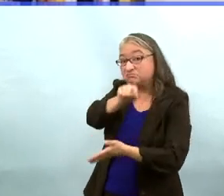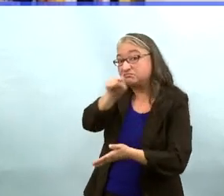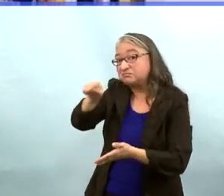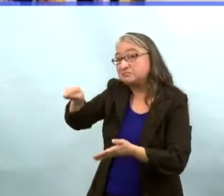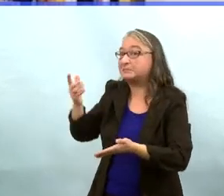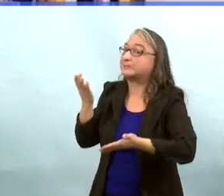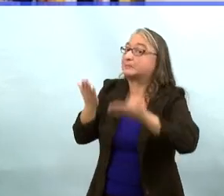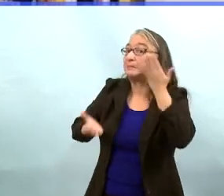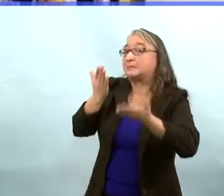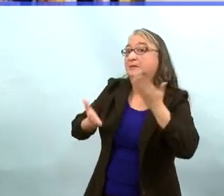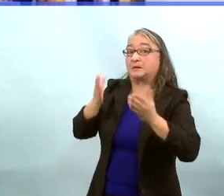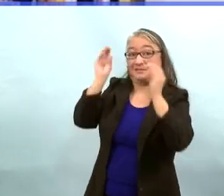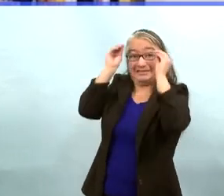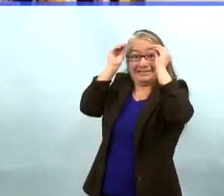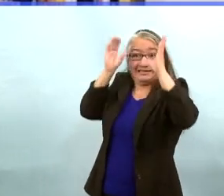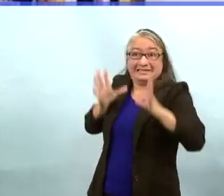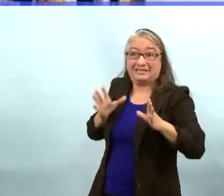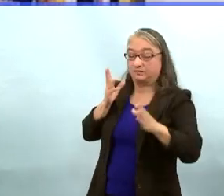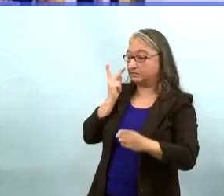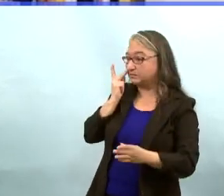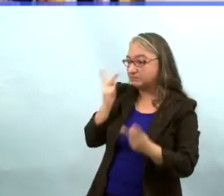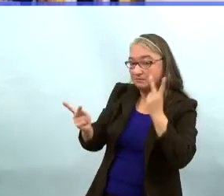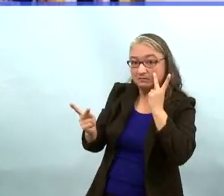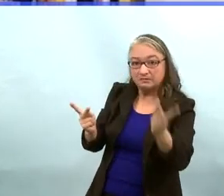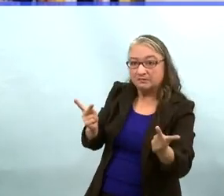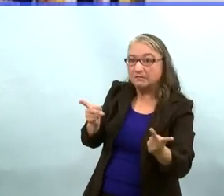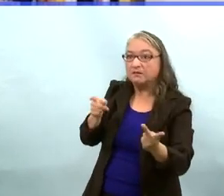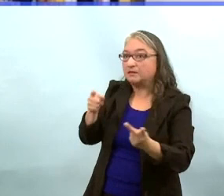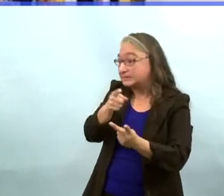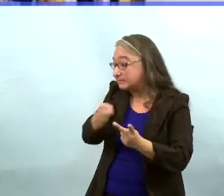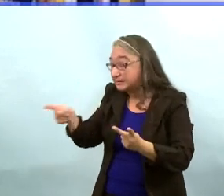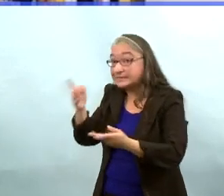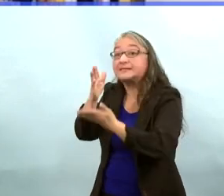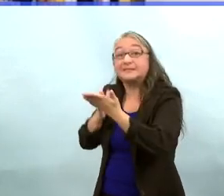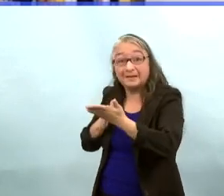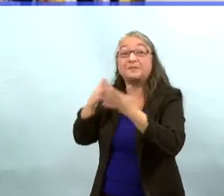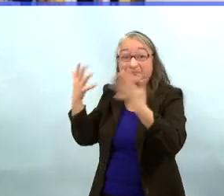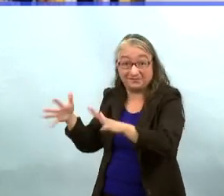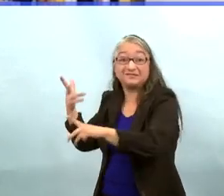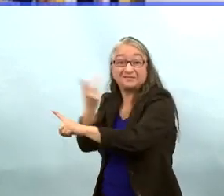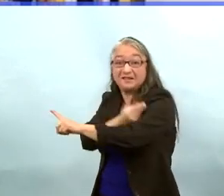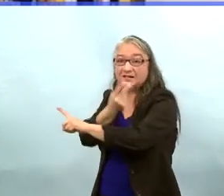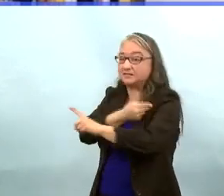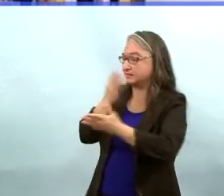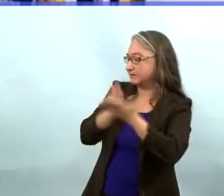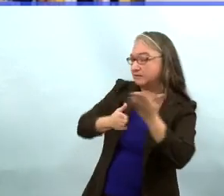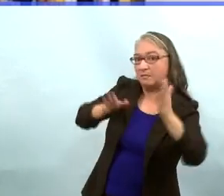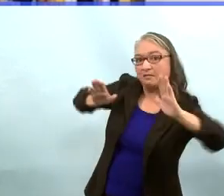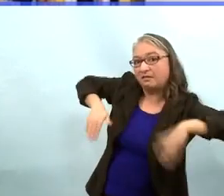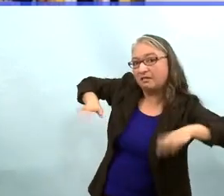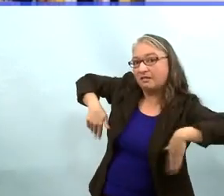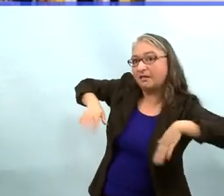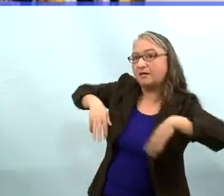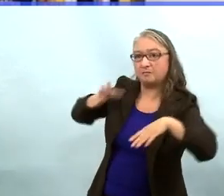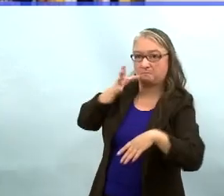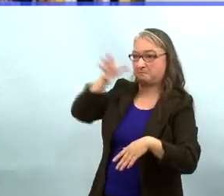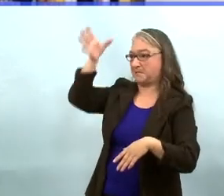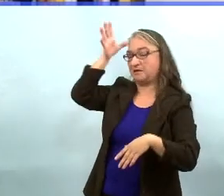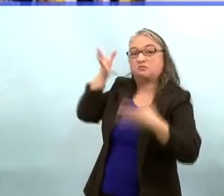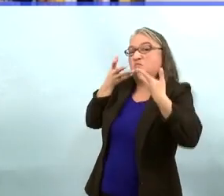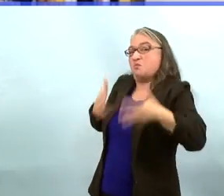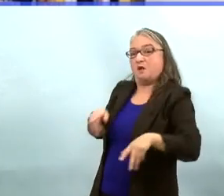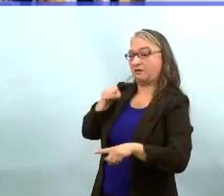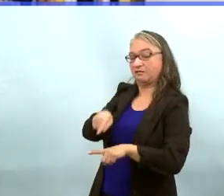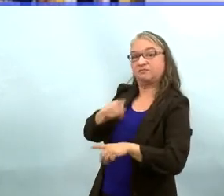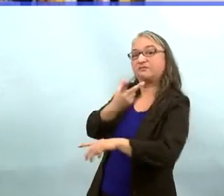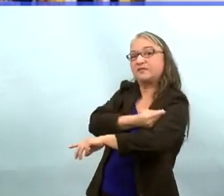pour les enseignants qui voient ça dans leur classe et aussi pour les parents qui voient ça chez leurs enfants? Alors, je